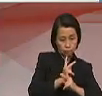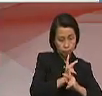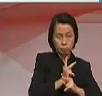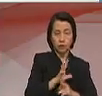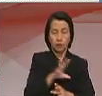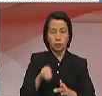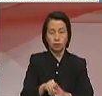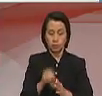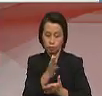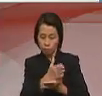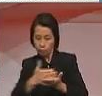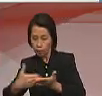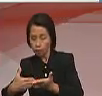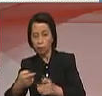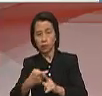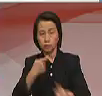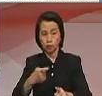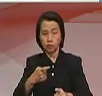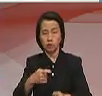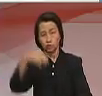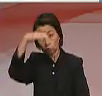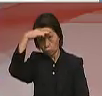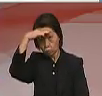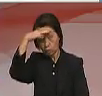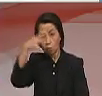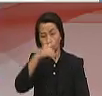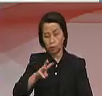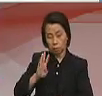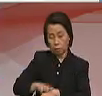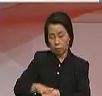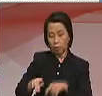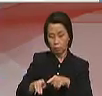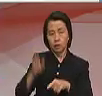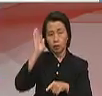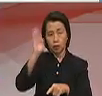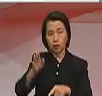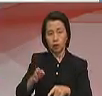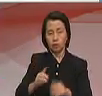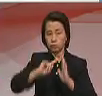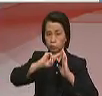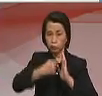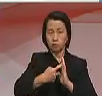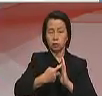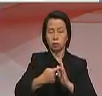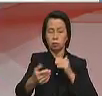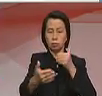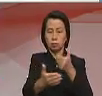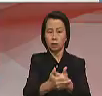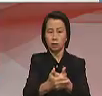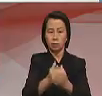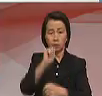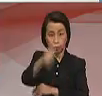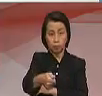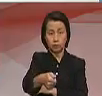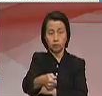menyebabkan sebahagian daripada Negeri Johor dan Amran ini dijangka akan berkuasa sehingga ke